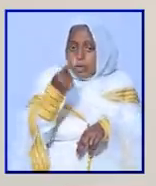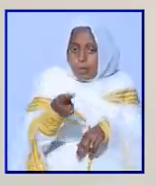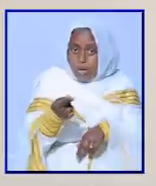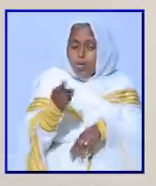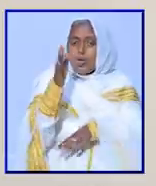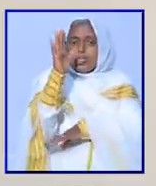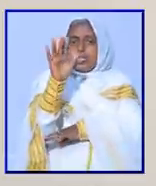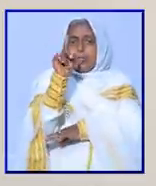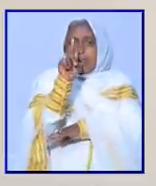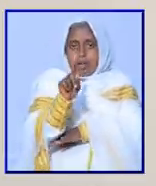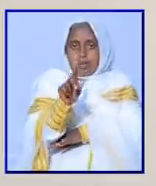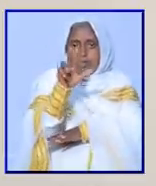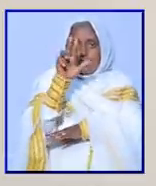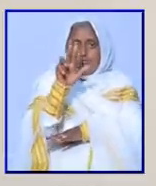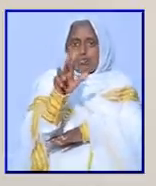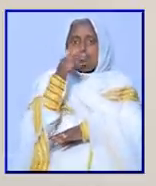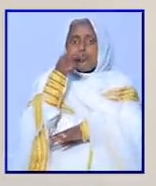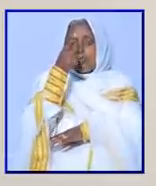የተጠቀሰው